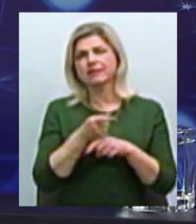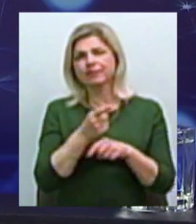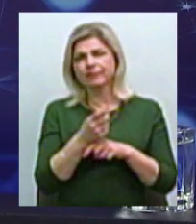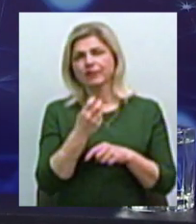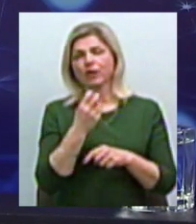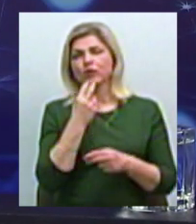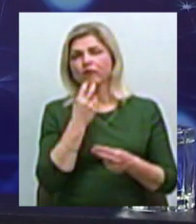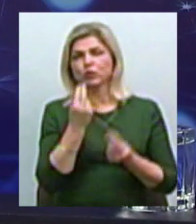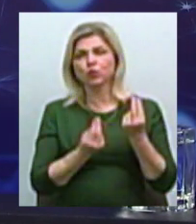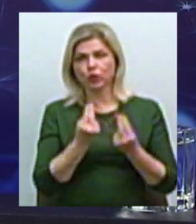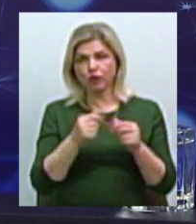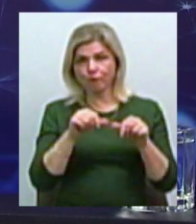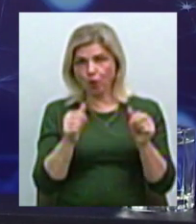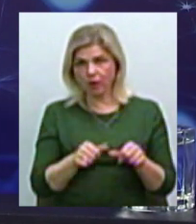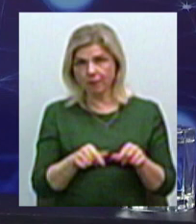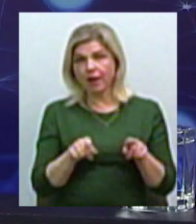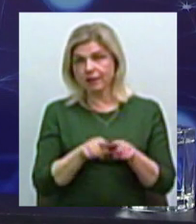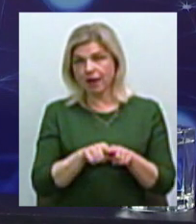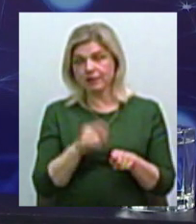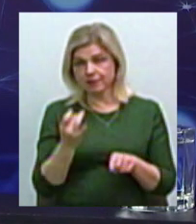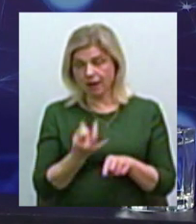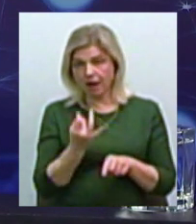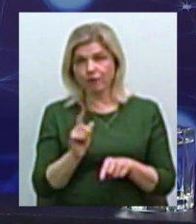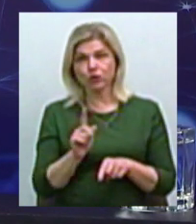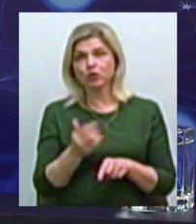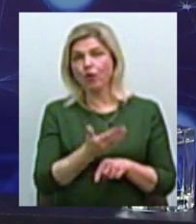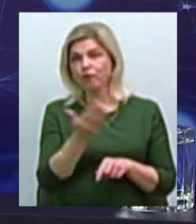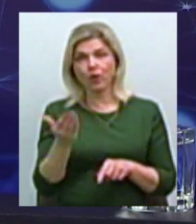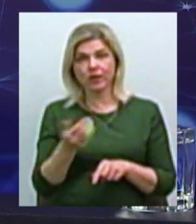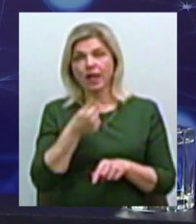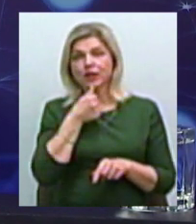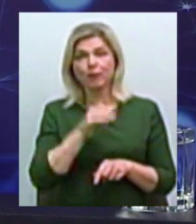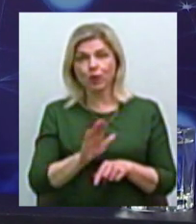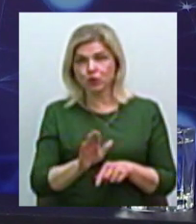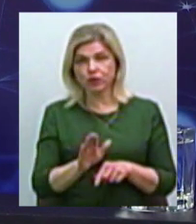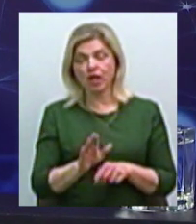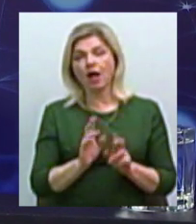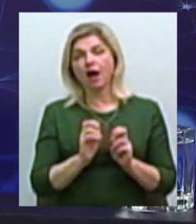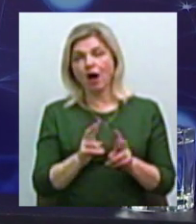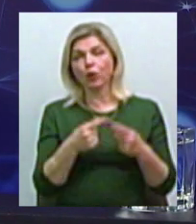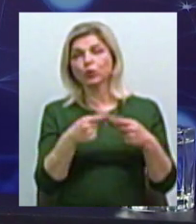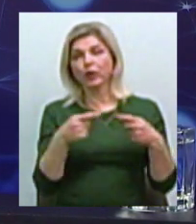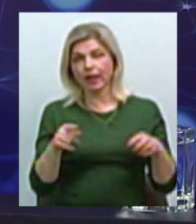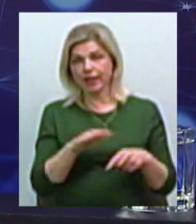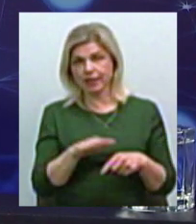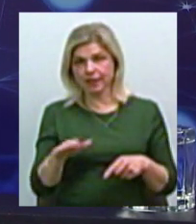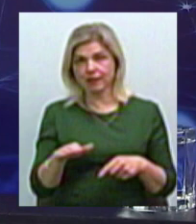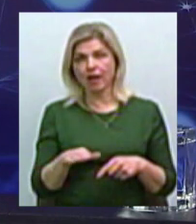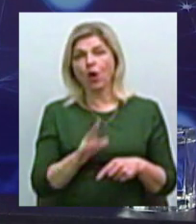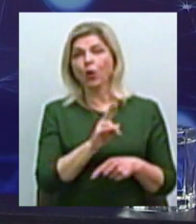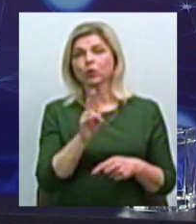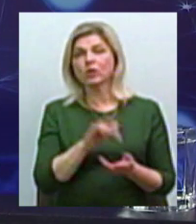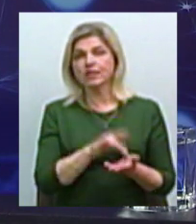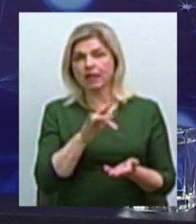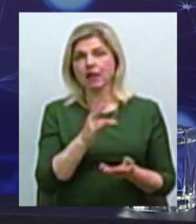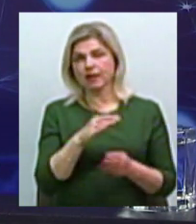жартівливій формі. І настільки цікаво, що вони ще не пройшли там навіть те, що пройшли інші діти, які вже мають медіа-центр, але